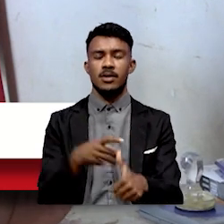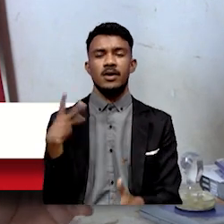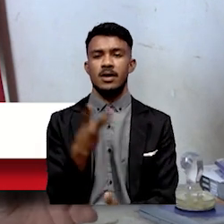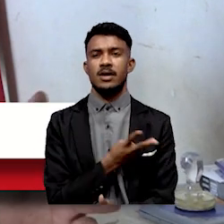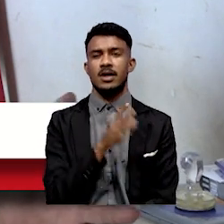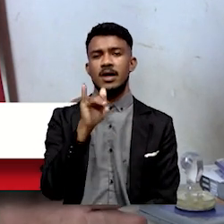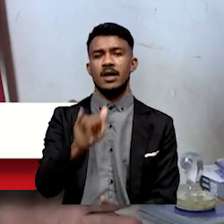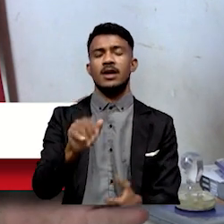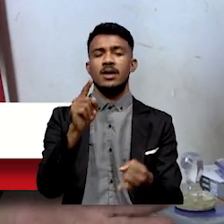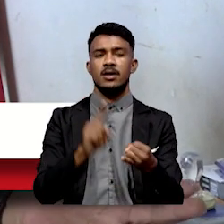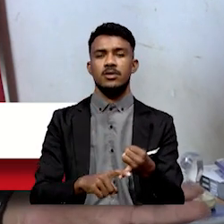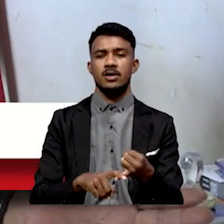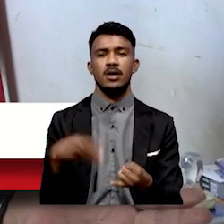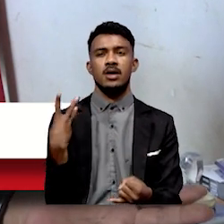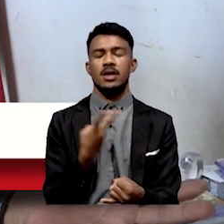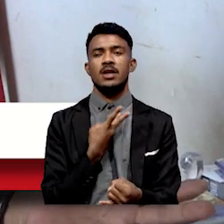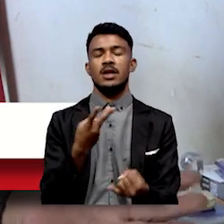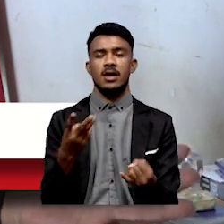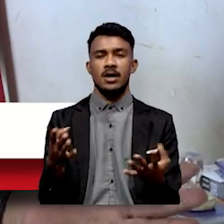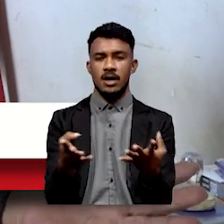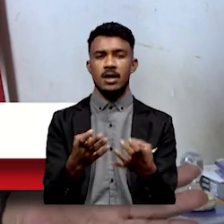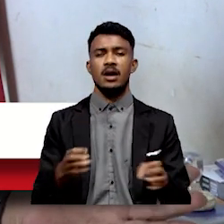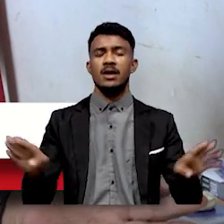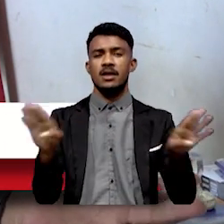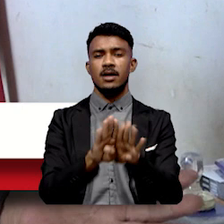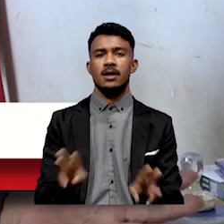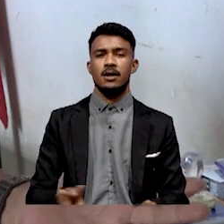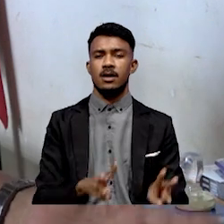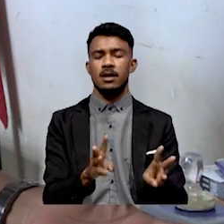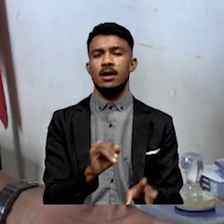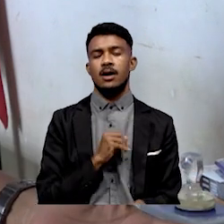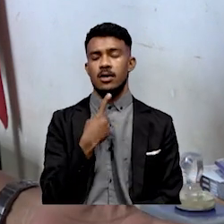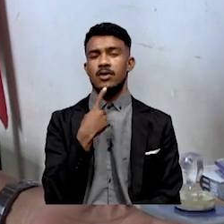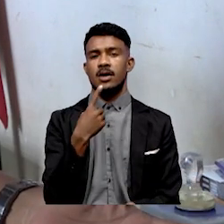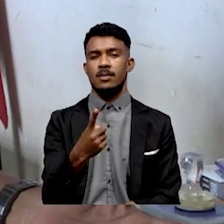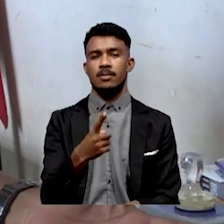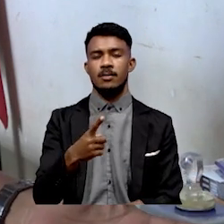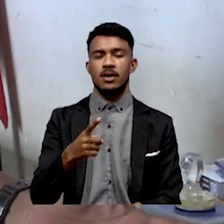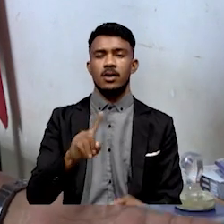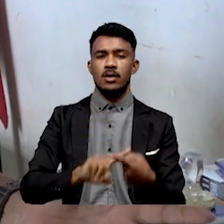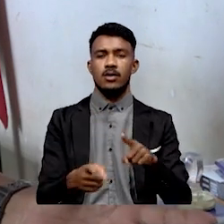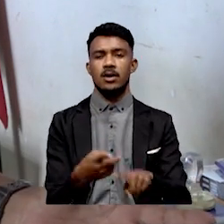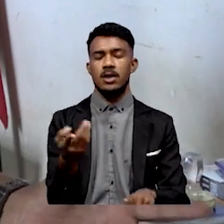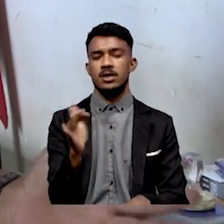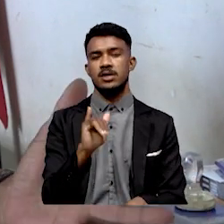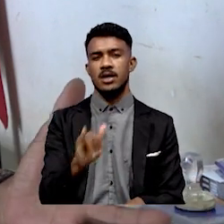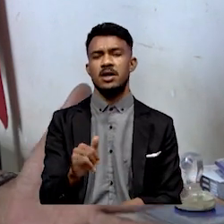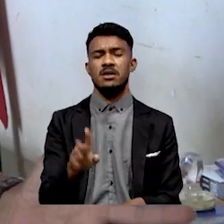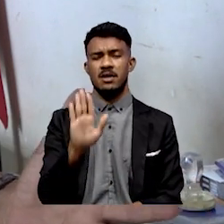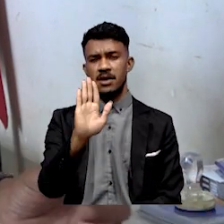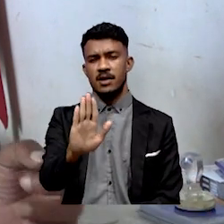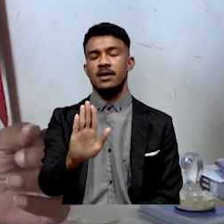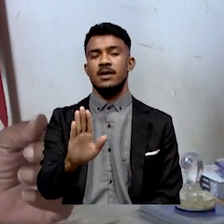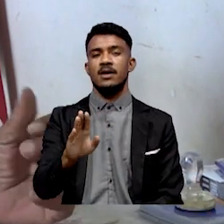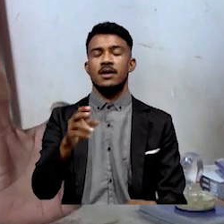ikusutu, ita takadan neonene. Hala te ta tane malu sira, ne konsekuensia. Nebe, agora daune, tamba